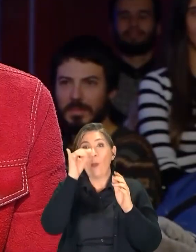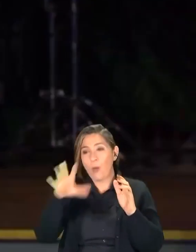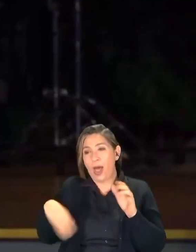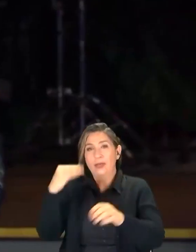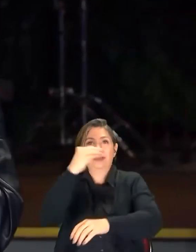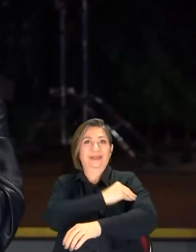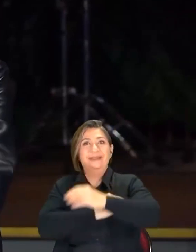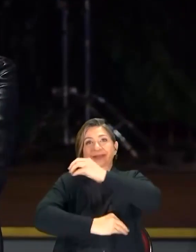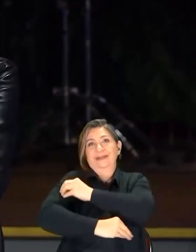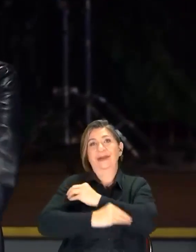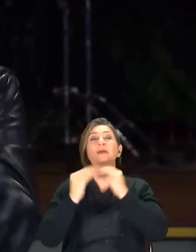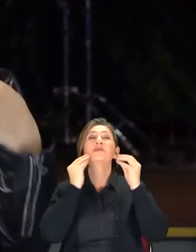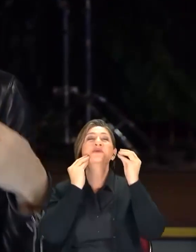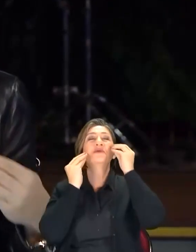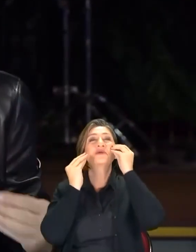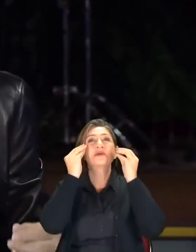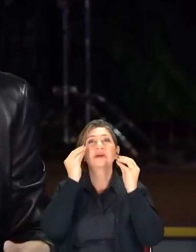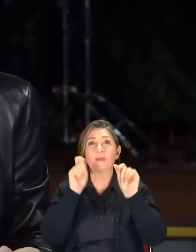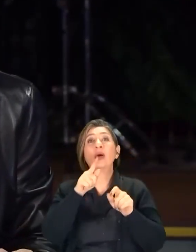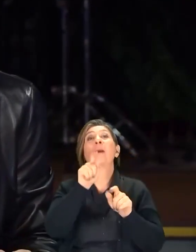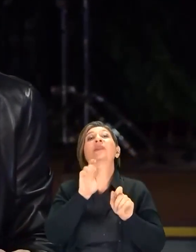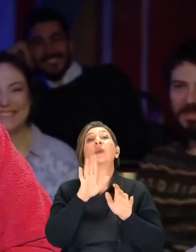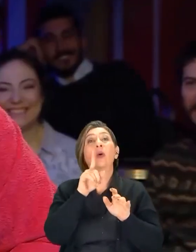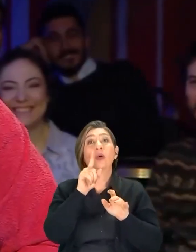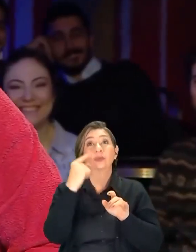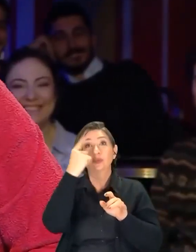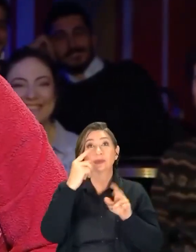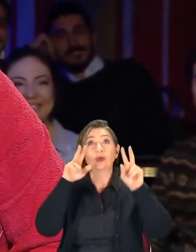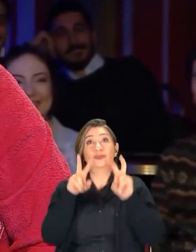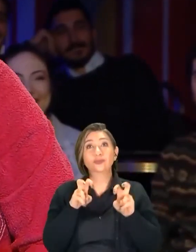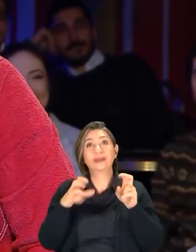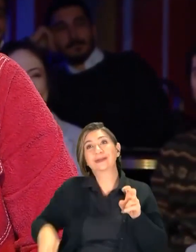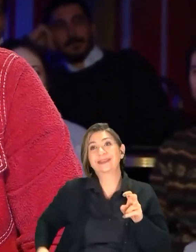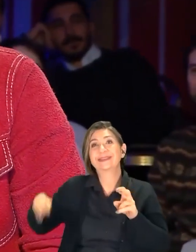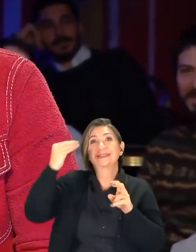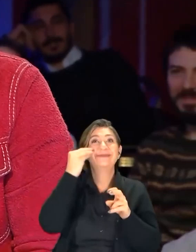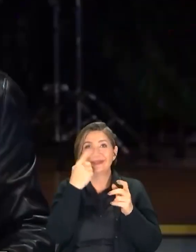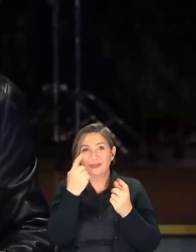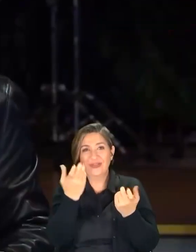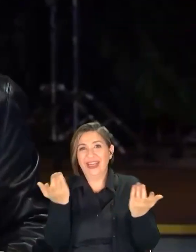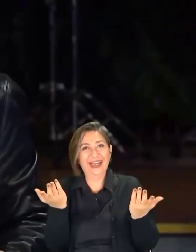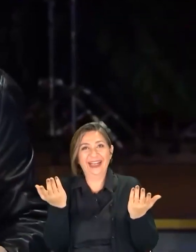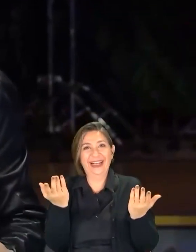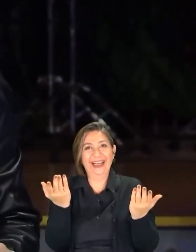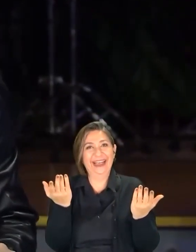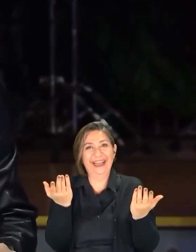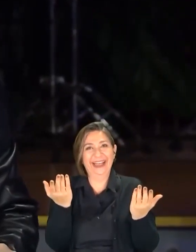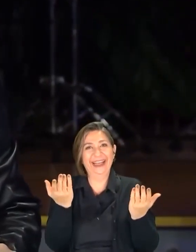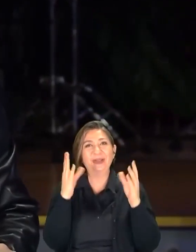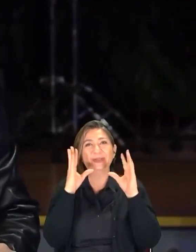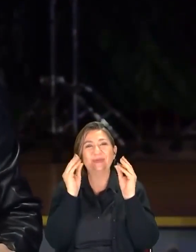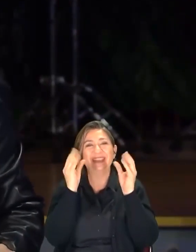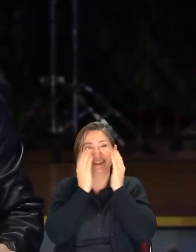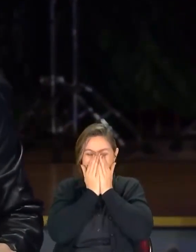alıyorlar şuralarının şey yapıyorlar buralara koydun Mus şimdi o zaman da suratının üstüne mi oturuyorsun anlamadım kalçalarından alıp değil mi